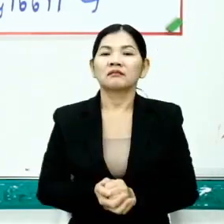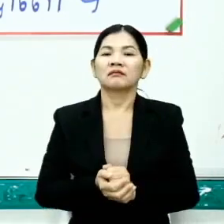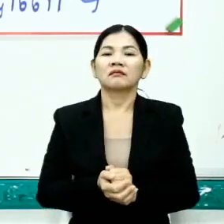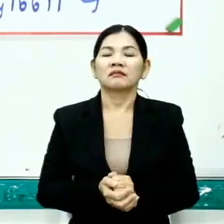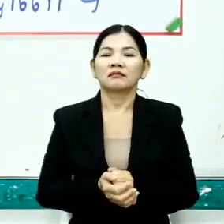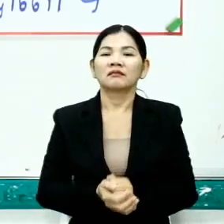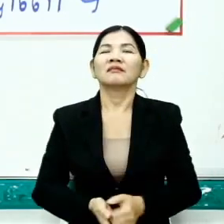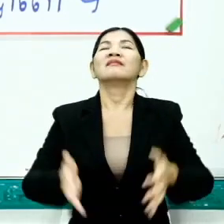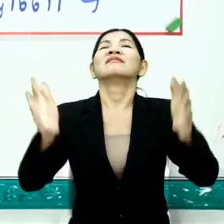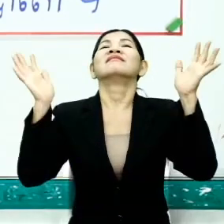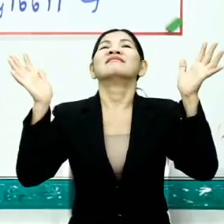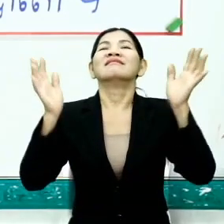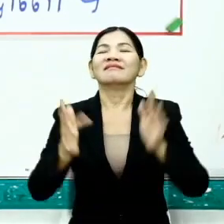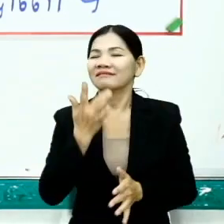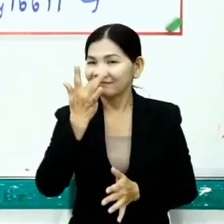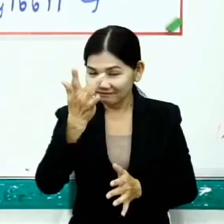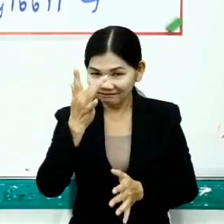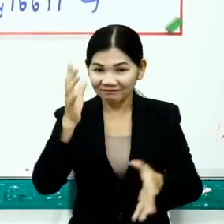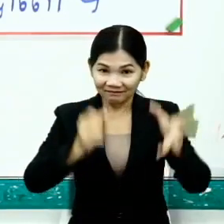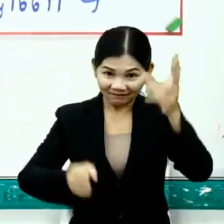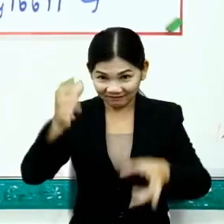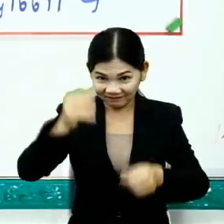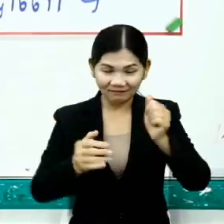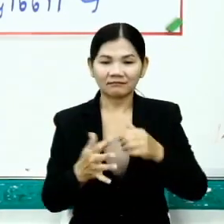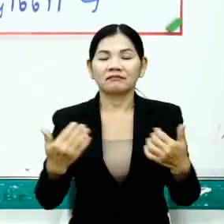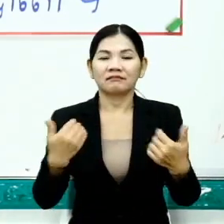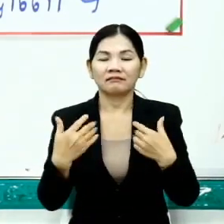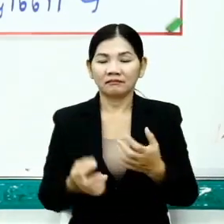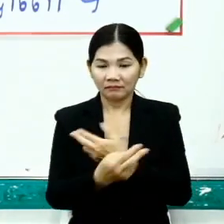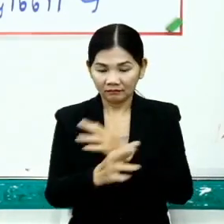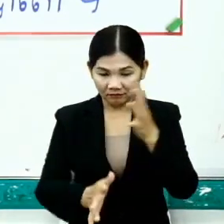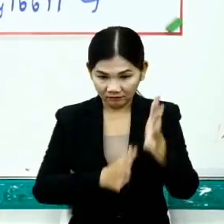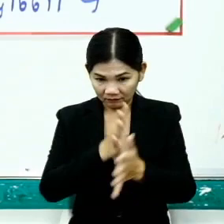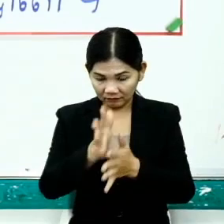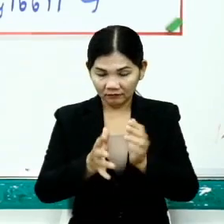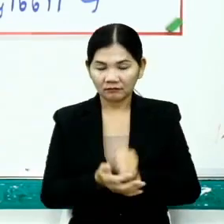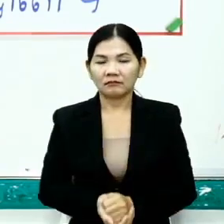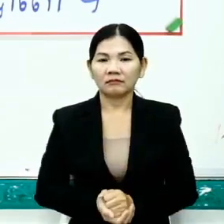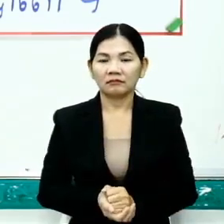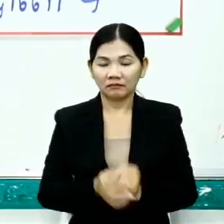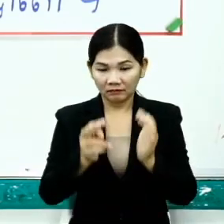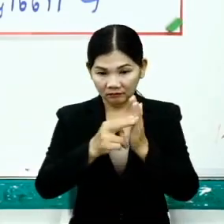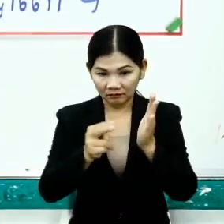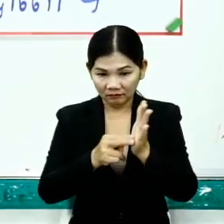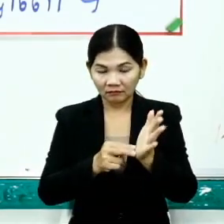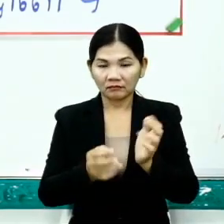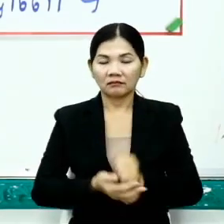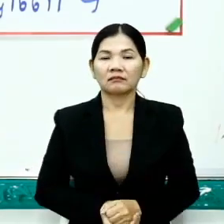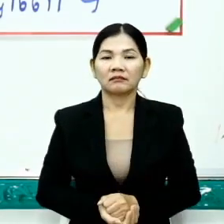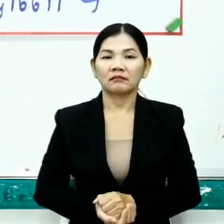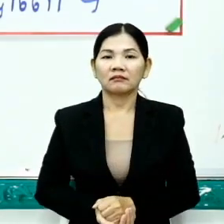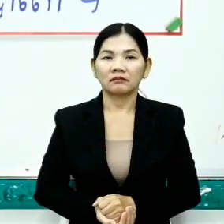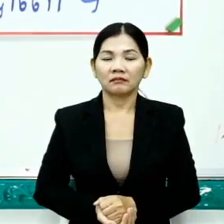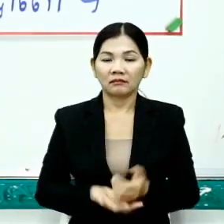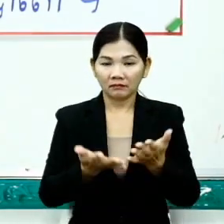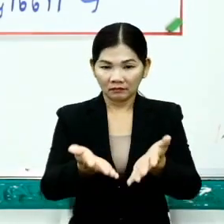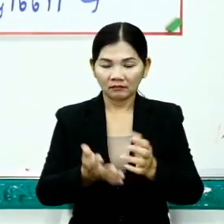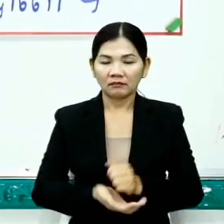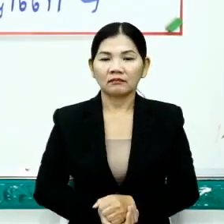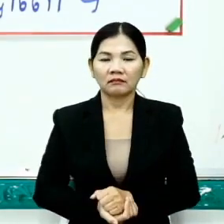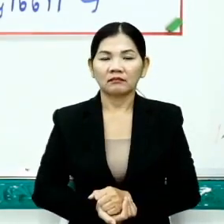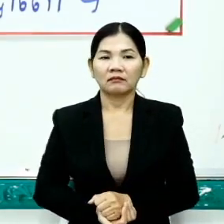1 2 3អាឆ្ងាញ់មែនណាអរគុណឥឡូវកូនកូនត្រៀមខ្លួនអានអត្ថបទរបស់យើងត្រៀ